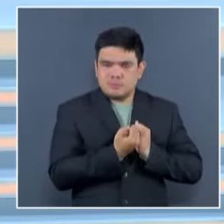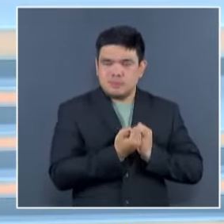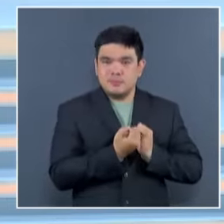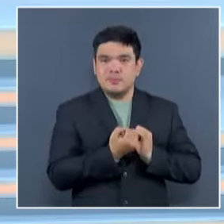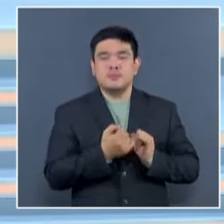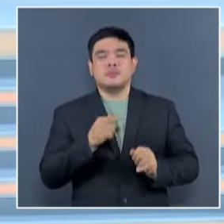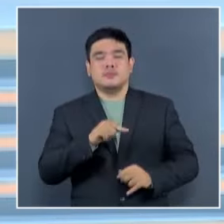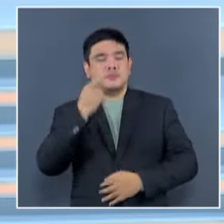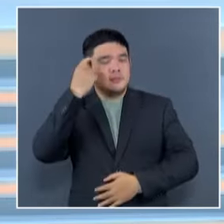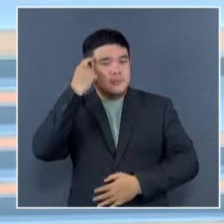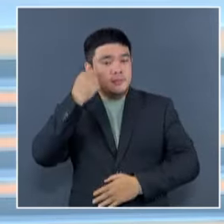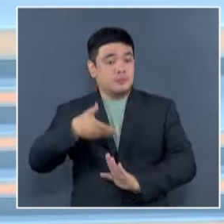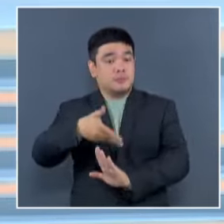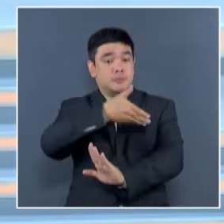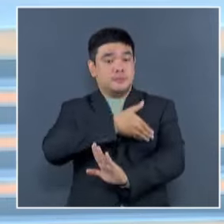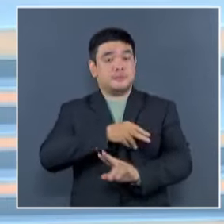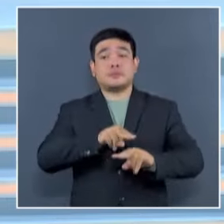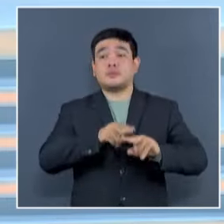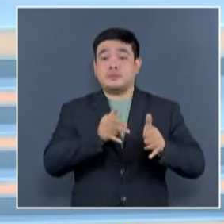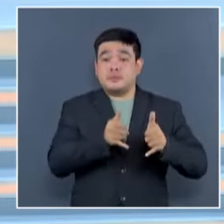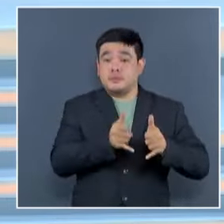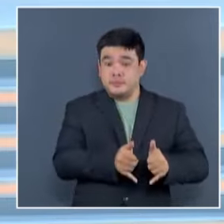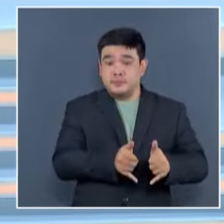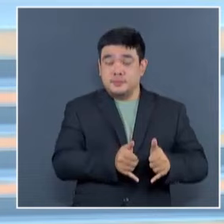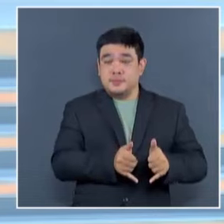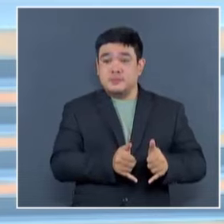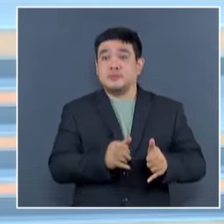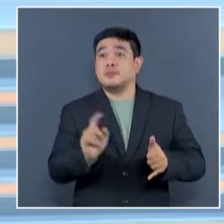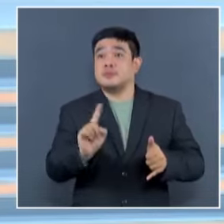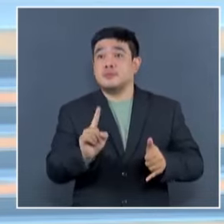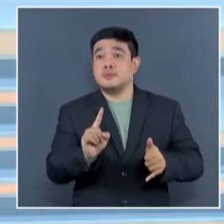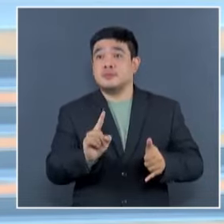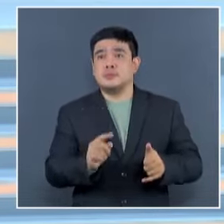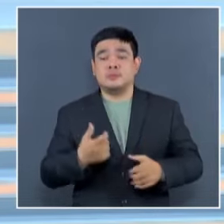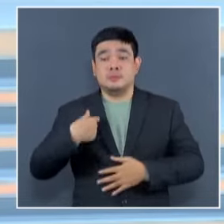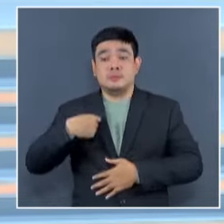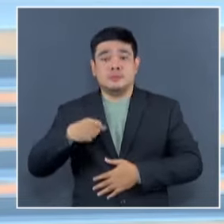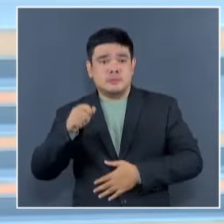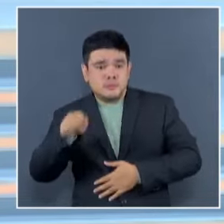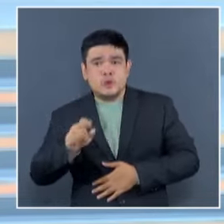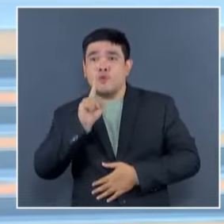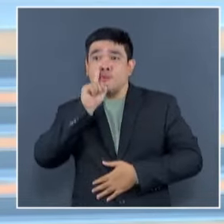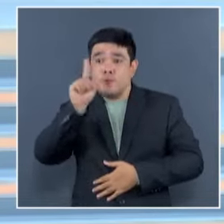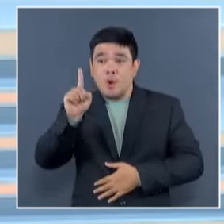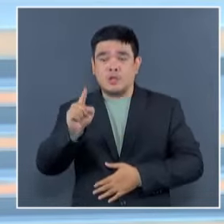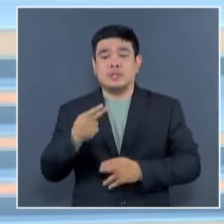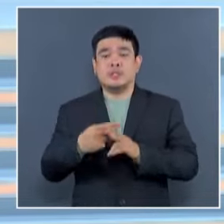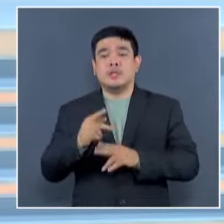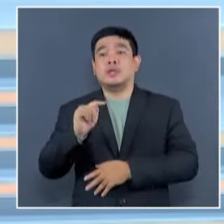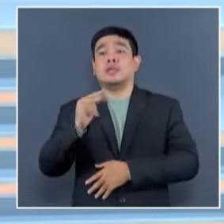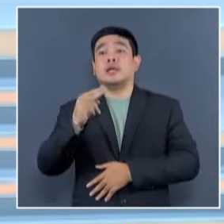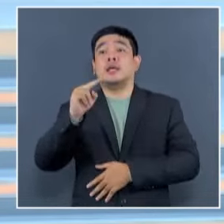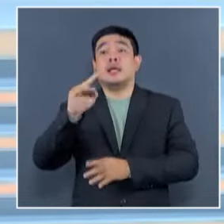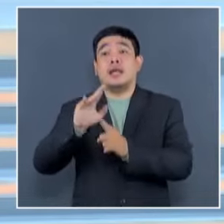กันนานแล้วครับคุณผู้ชมครับผมนั่งโต๊ะกับคุณแซนยังไม่พอคนจะทำคดีให้ทนายเดชากิติวิทยานันท์จุก